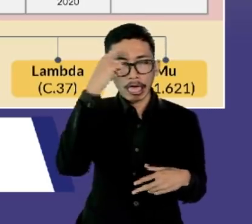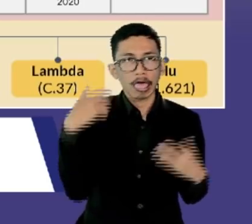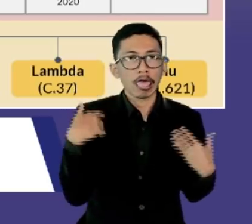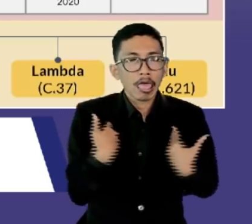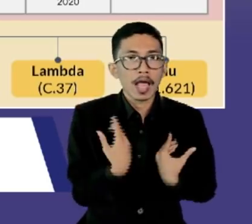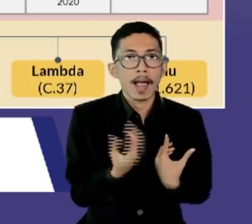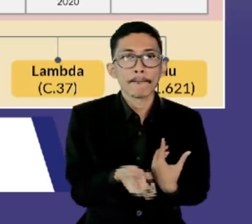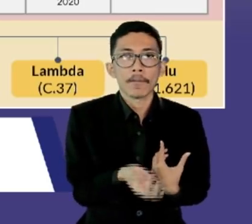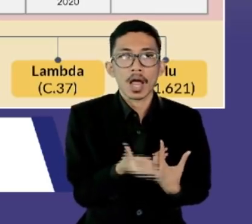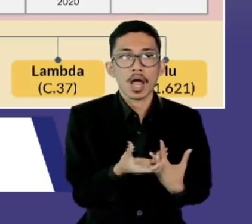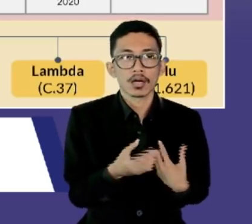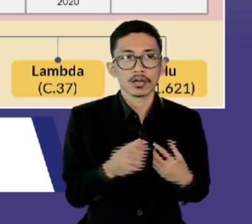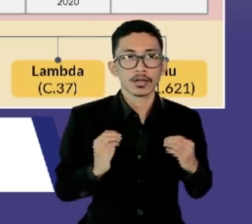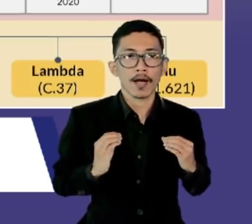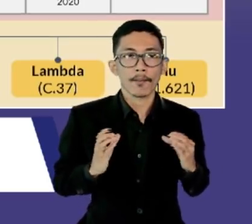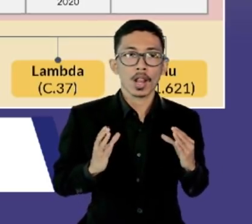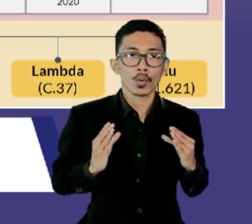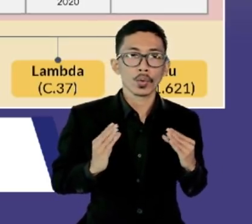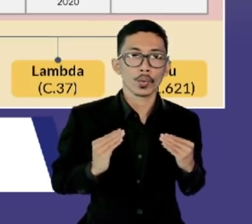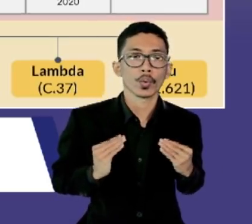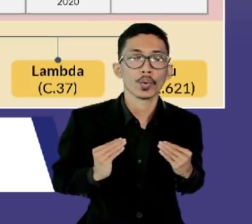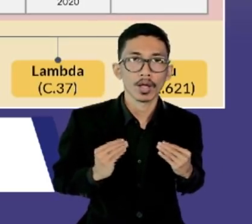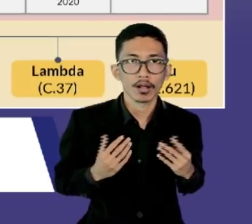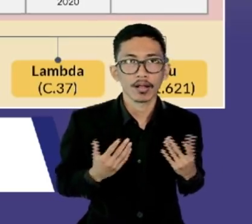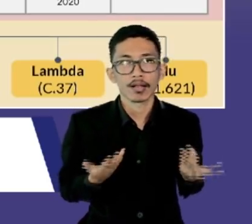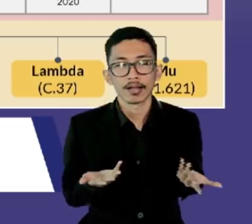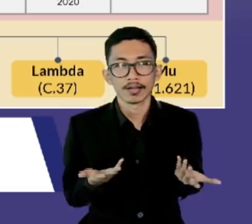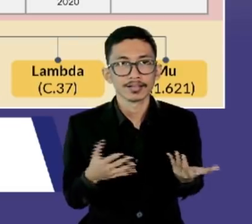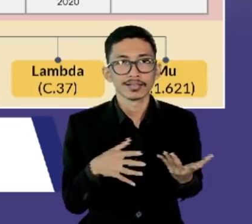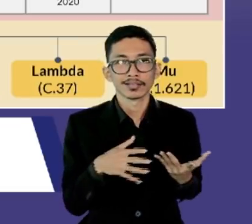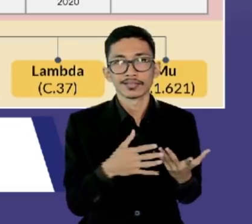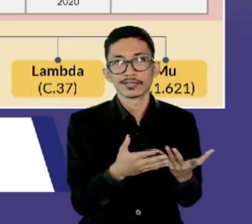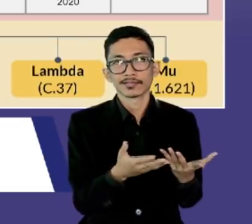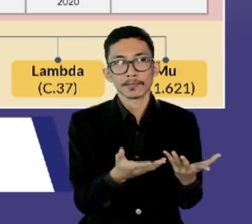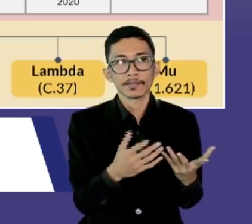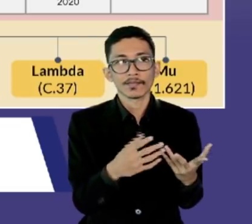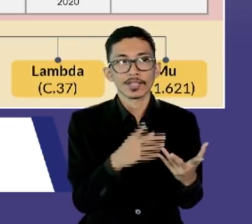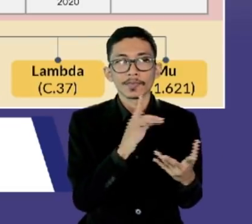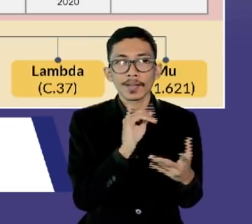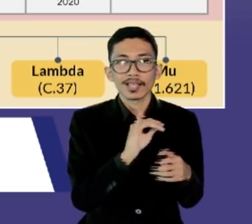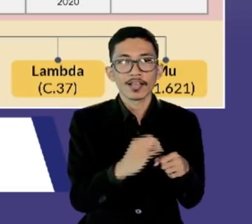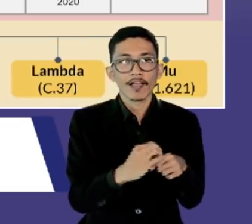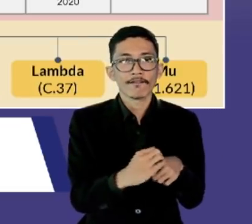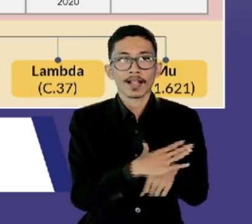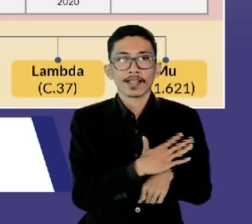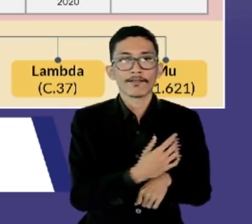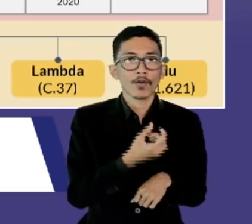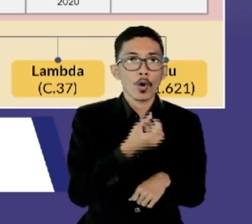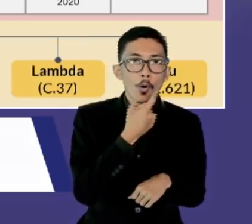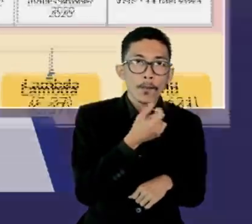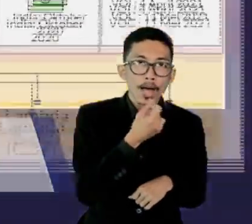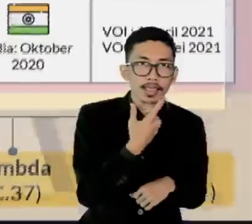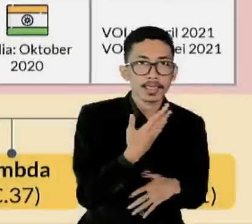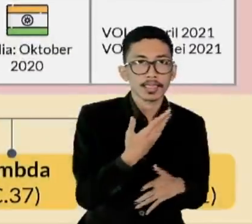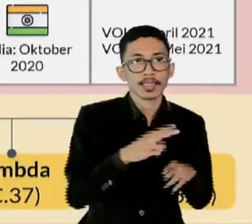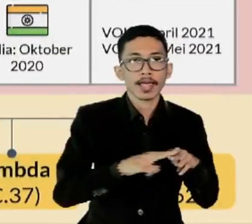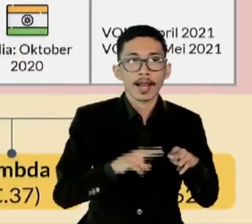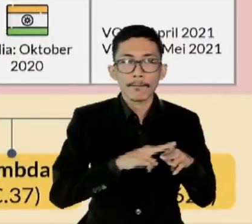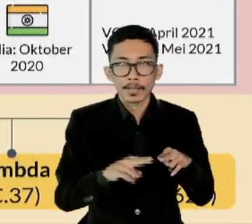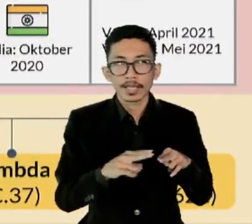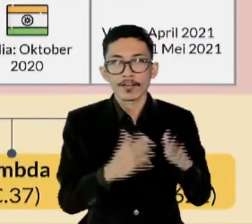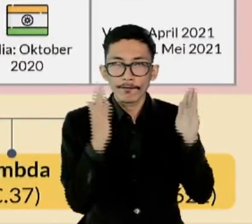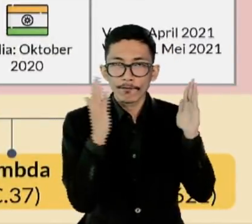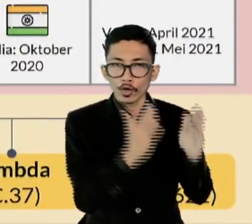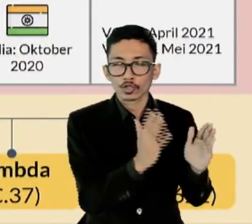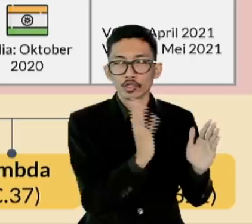tubuh, menurunkan akurasi alat diagnostik, atau menurunkan efektivitas obat dan terapi. Bagi